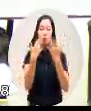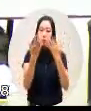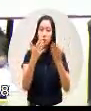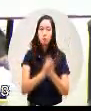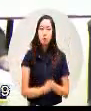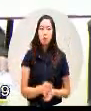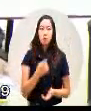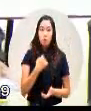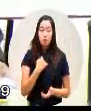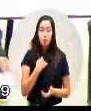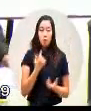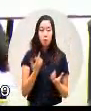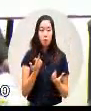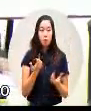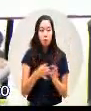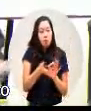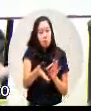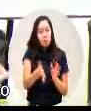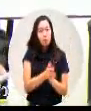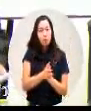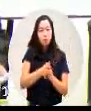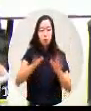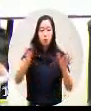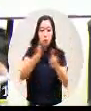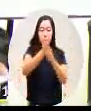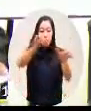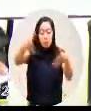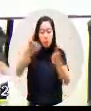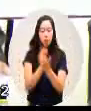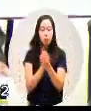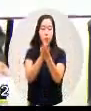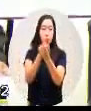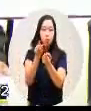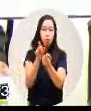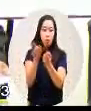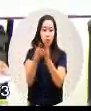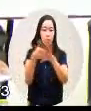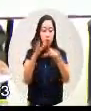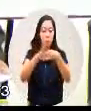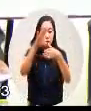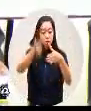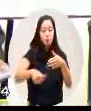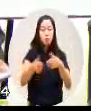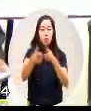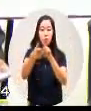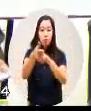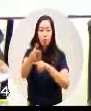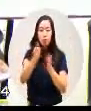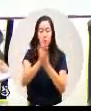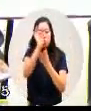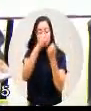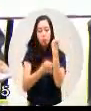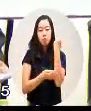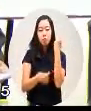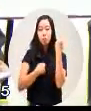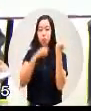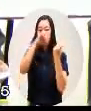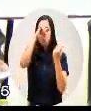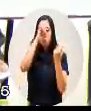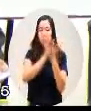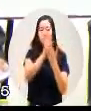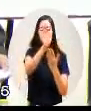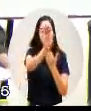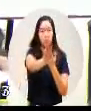啦吼，我因为。宗教做一个对着伊刘老师的一个看法，我希望讲未